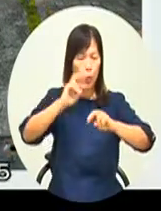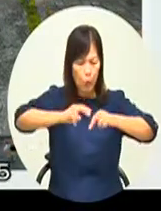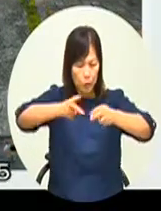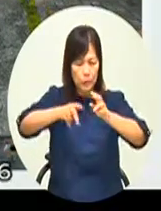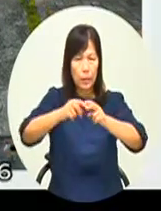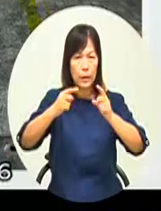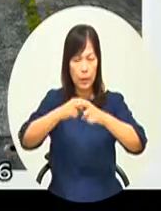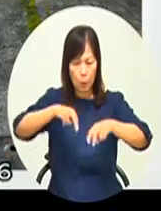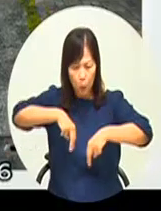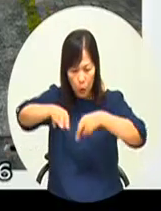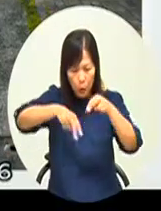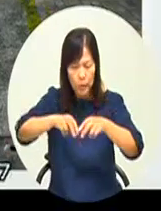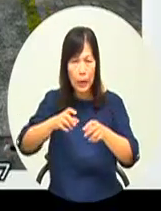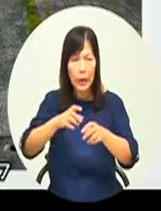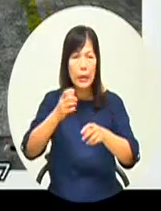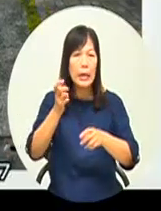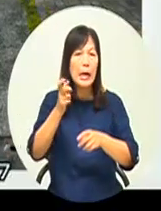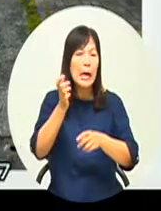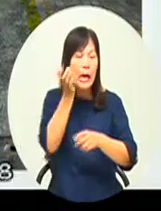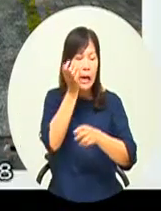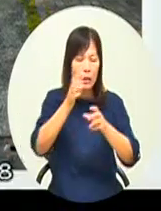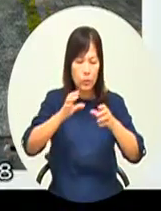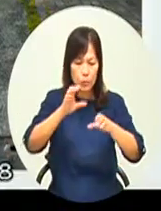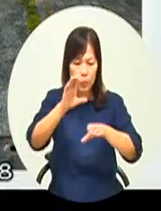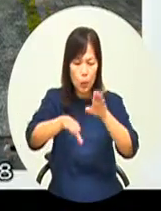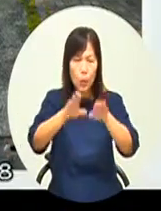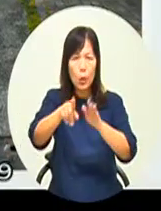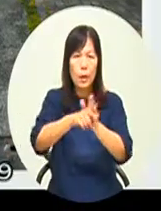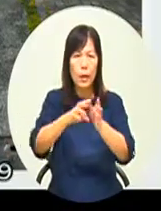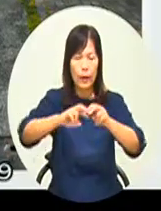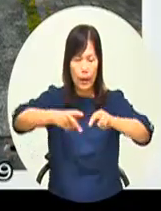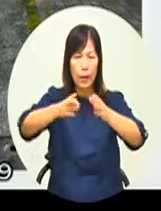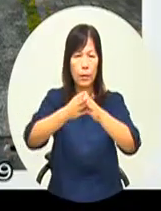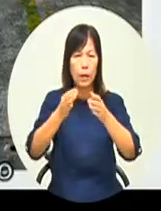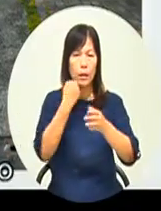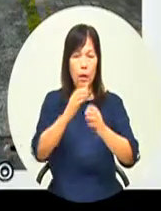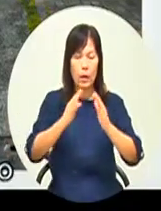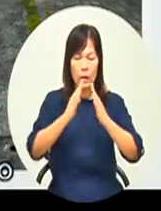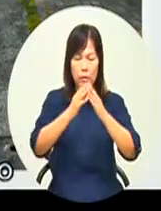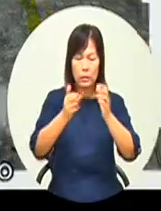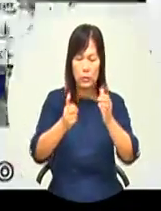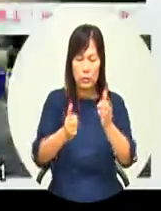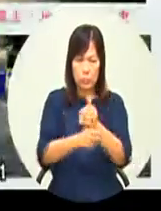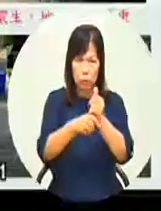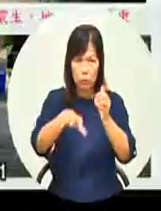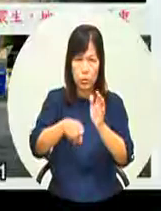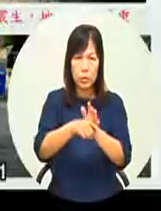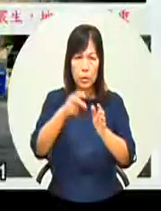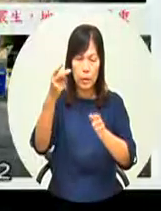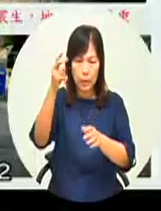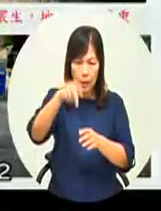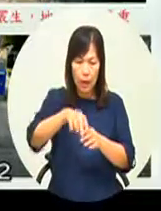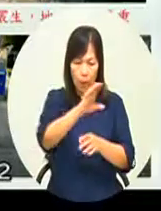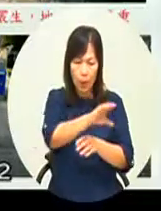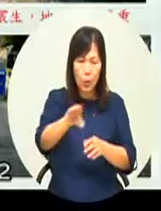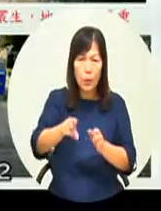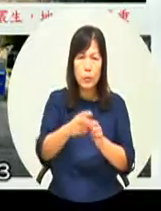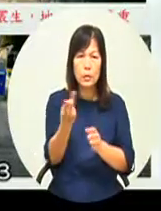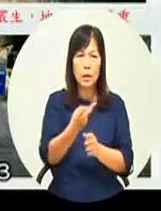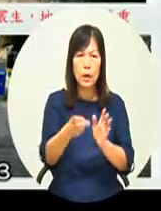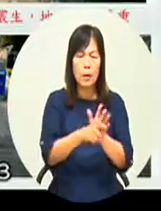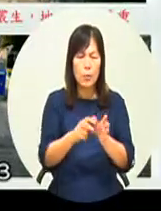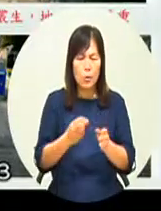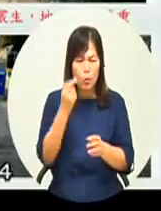行步道砖要赶快去做修理。在这样一个都市中心来到这两个停车场，就是感